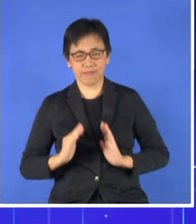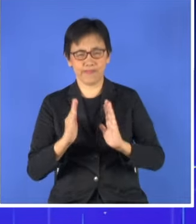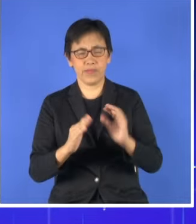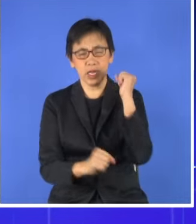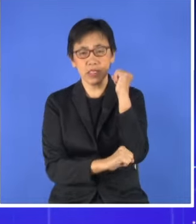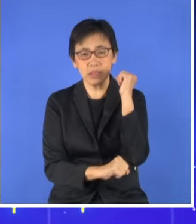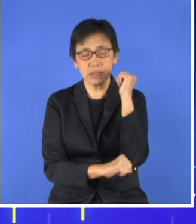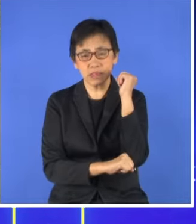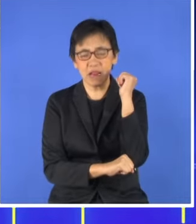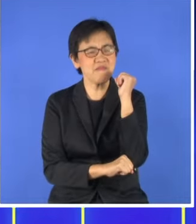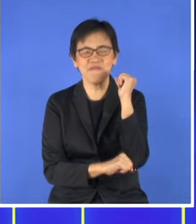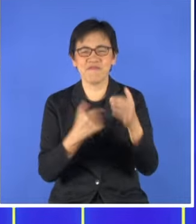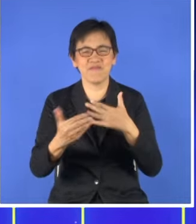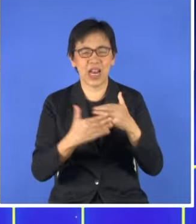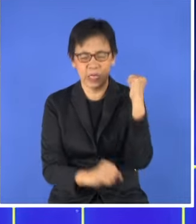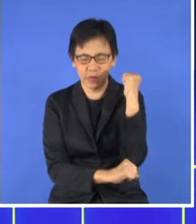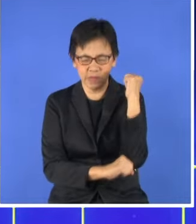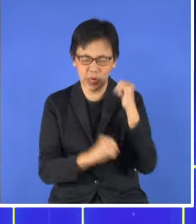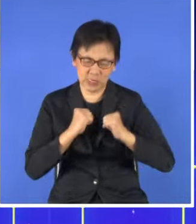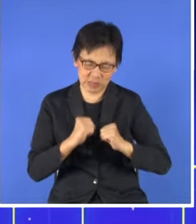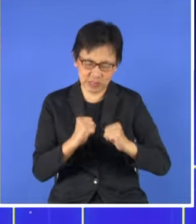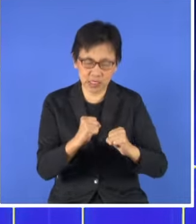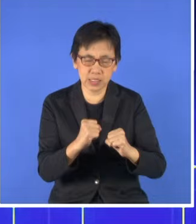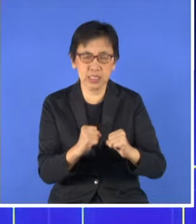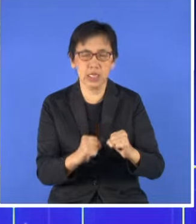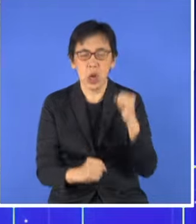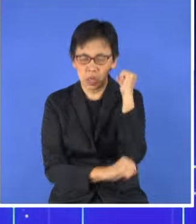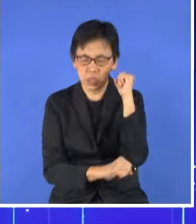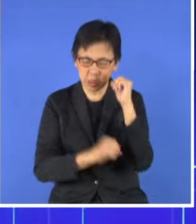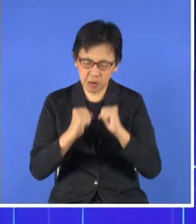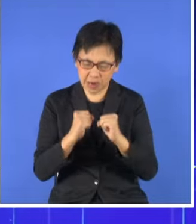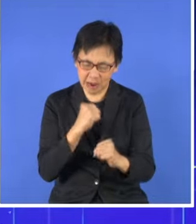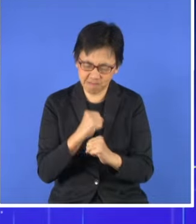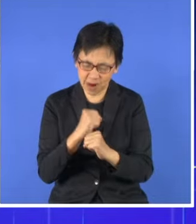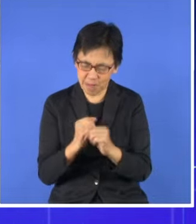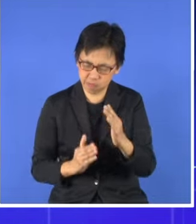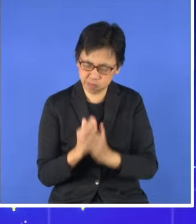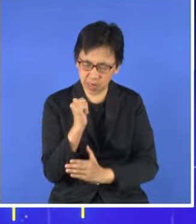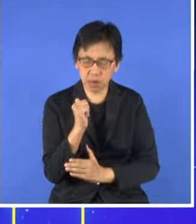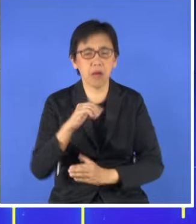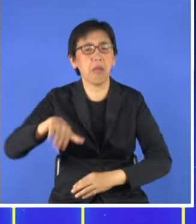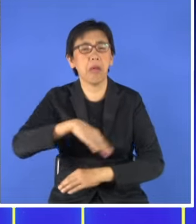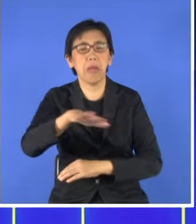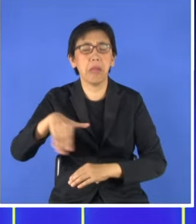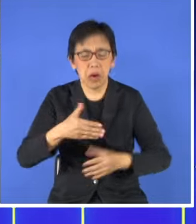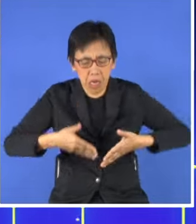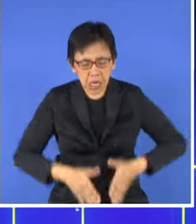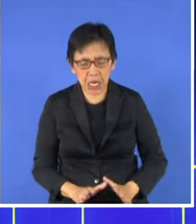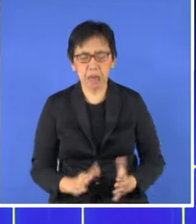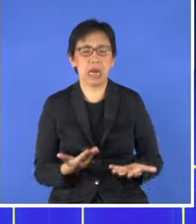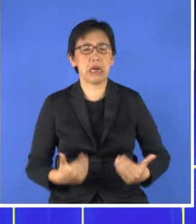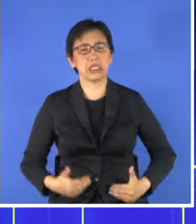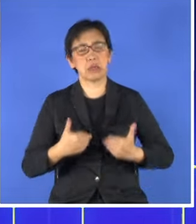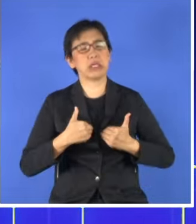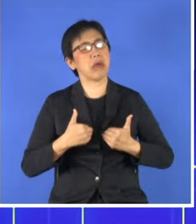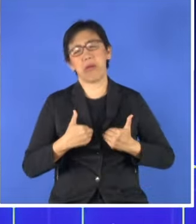เนี่ยมันเป็นเรื่องของสิ่งที่ท้าทายอืเราจะต้องหลีกหนีจากความจนให้ได้เออเอ่าทุกคนนะฮะมันเกิดมามันเลือกไม่ได้คเมื่อ